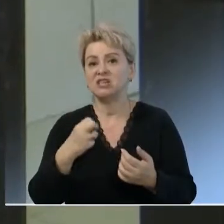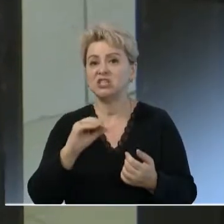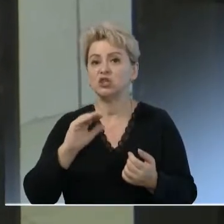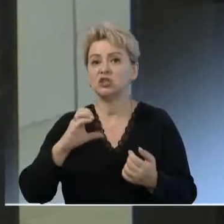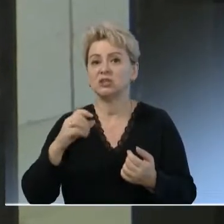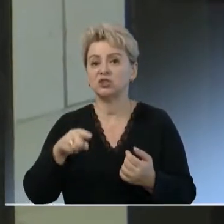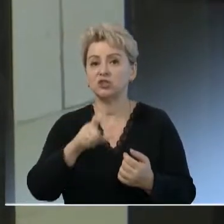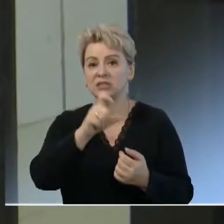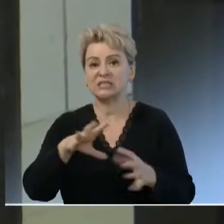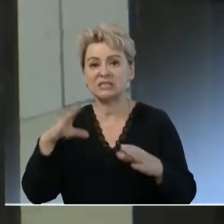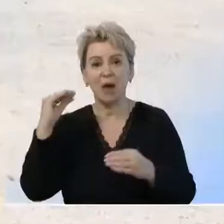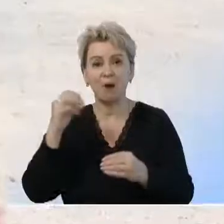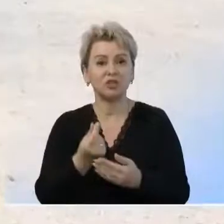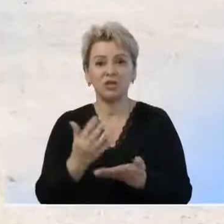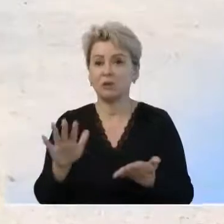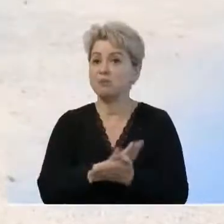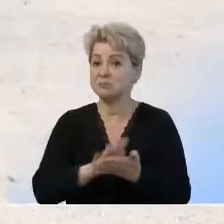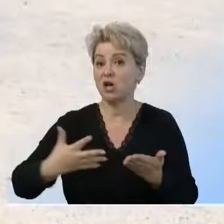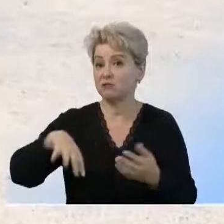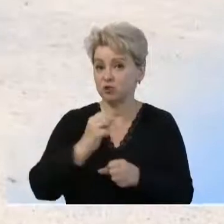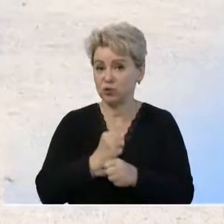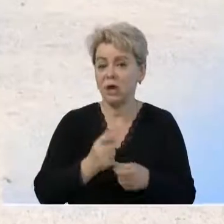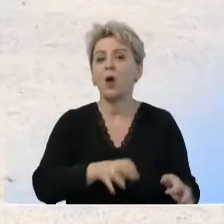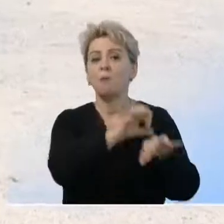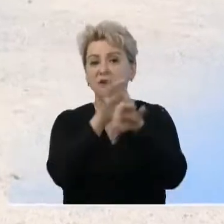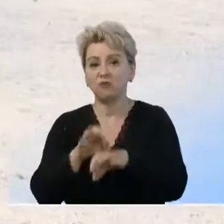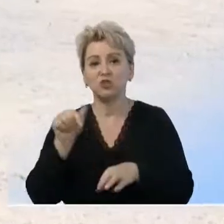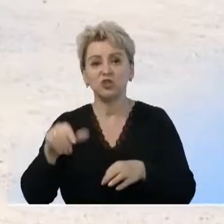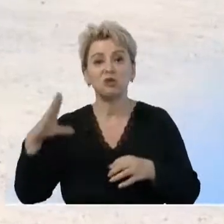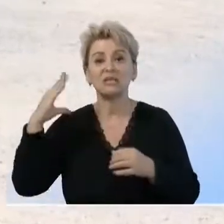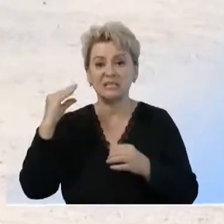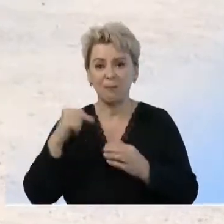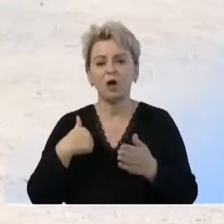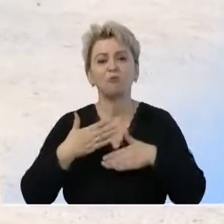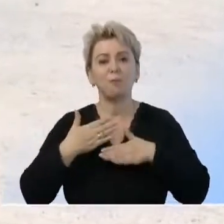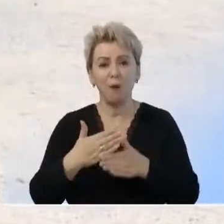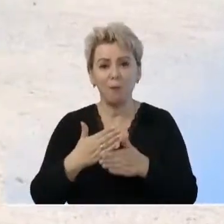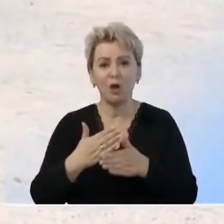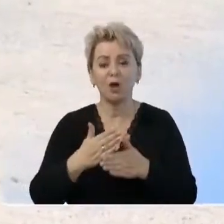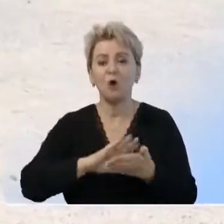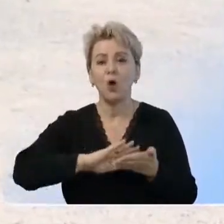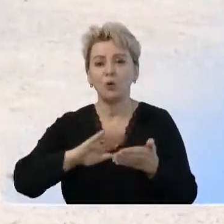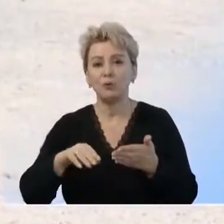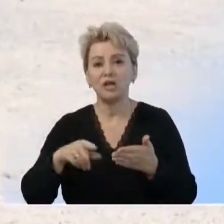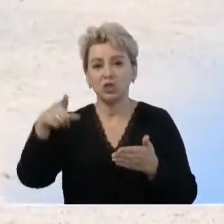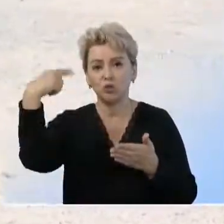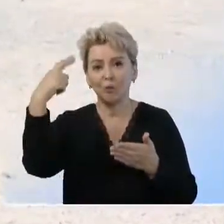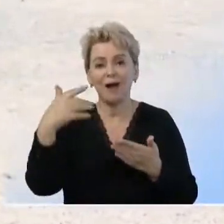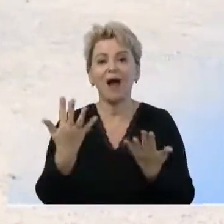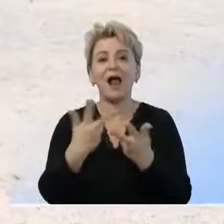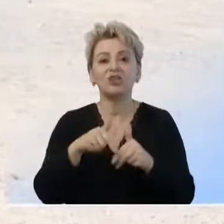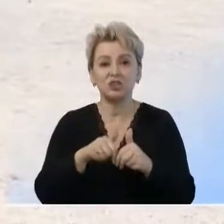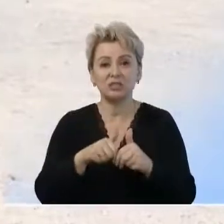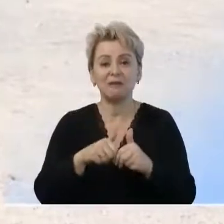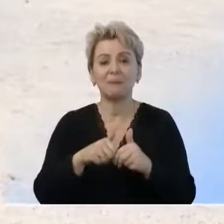за это ни с кого не берут. Доставляя сюда собак, мы помогаем избавить от сумасшедшего количества